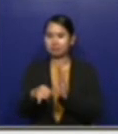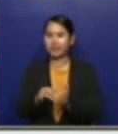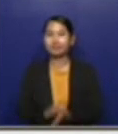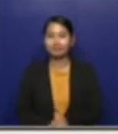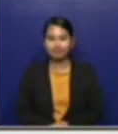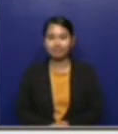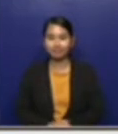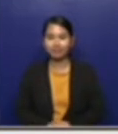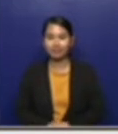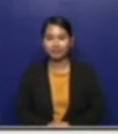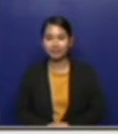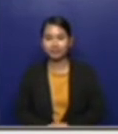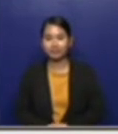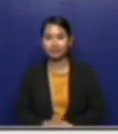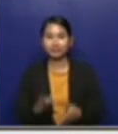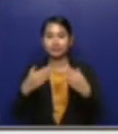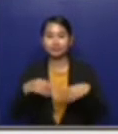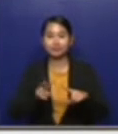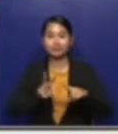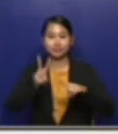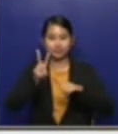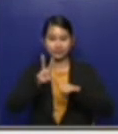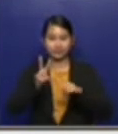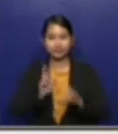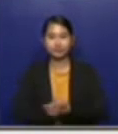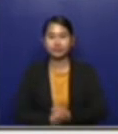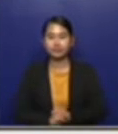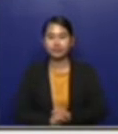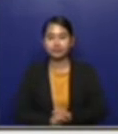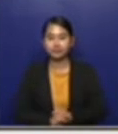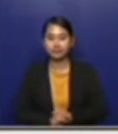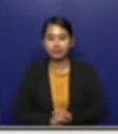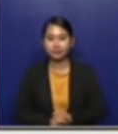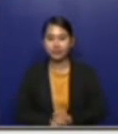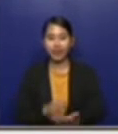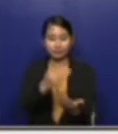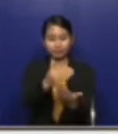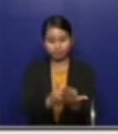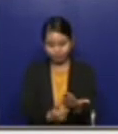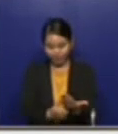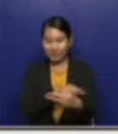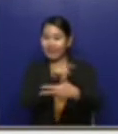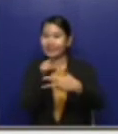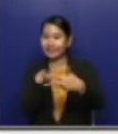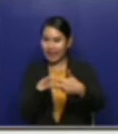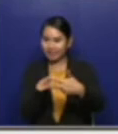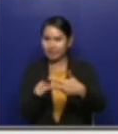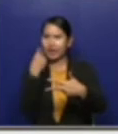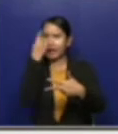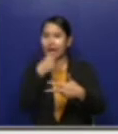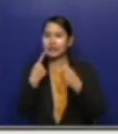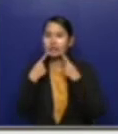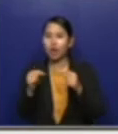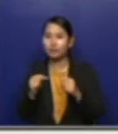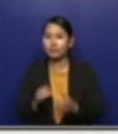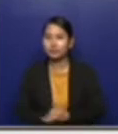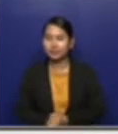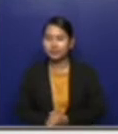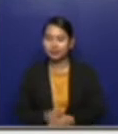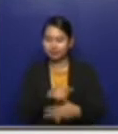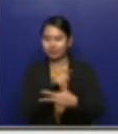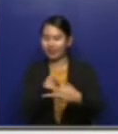งอันที่สองไปดูข้อเรียกร้องเขาสามข้อใครจะเป็นคนตอบท่านประธ